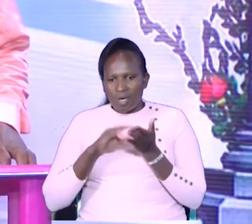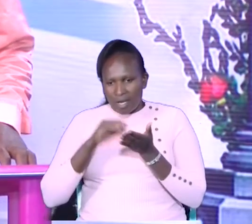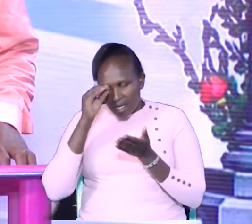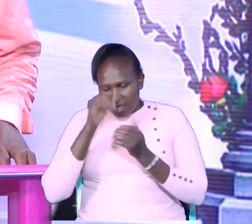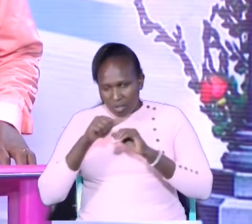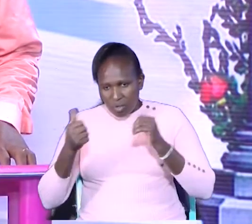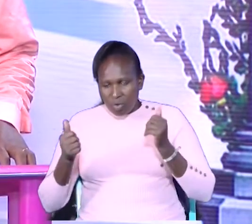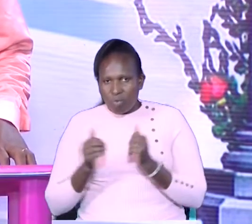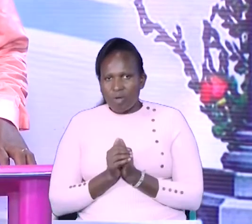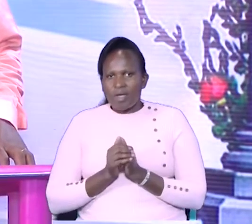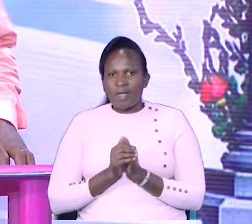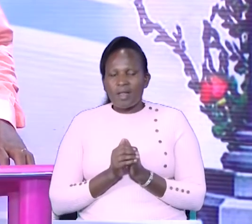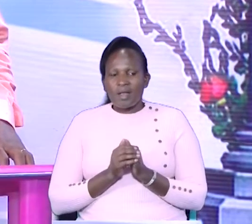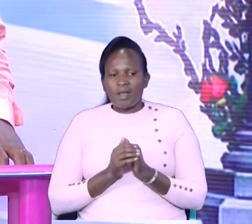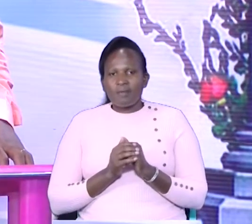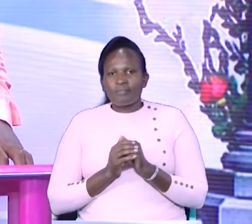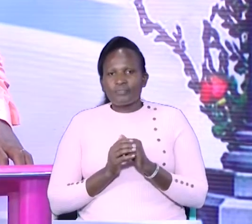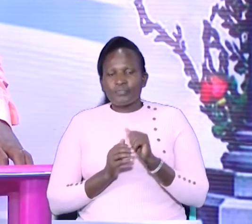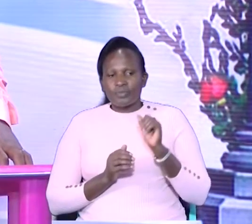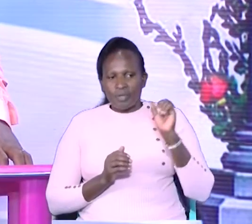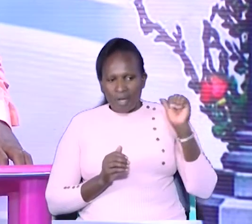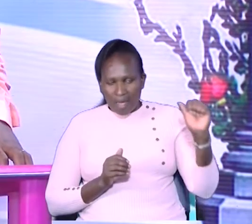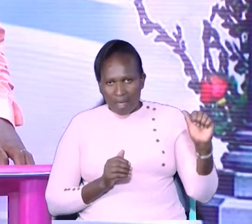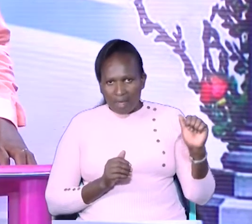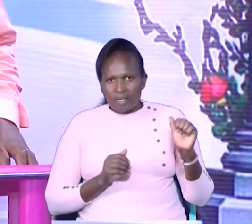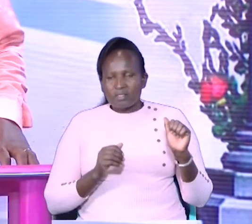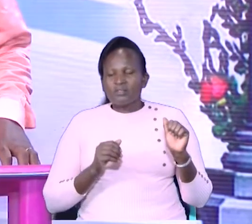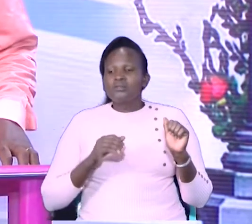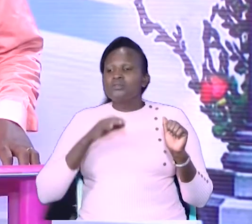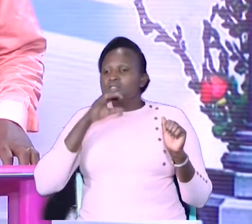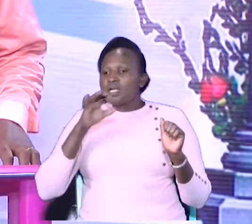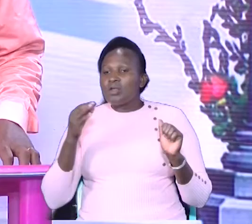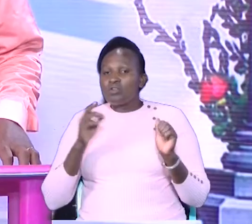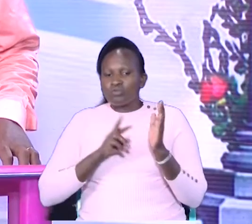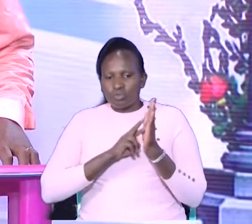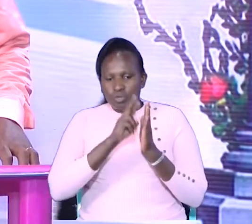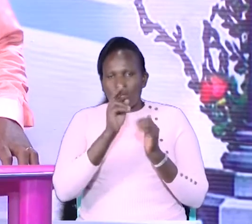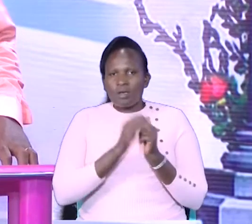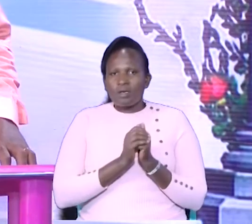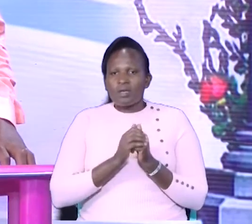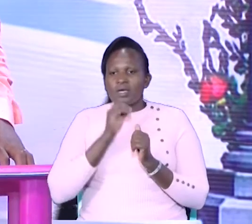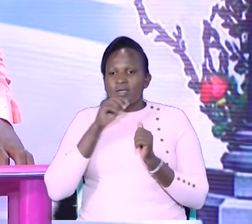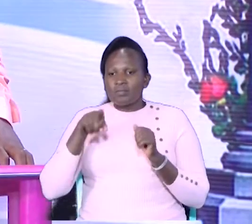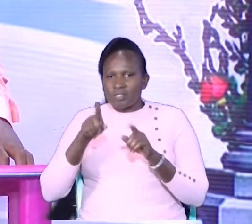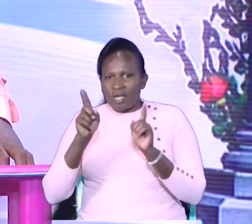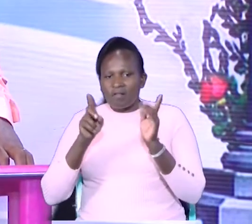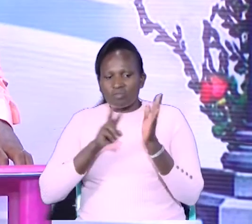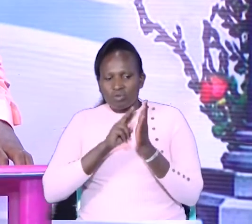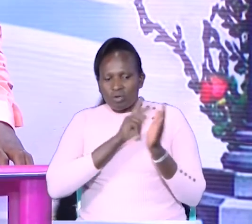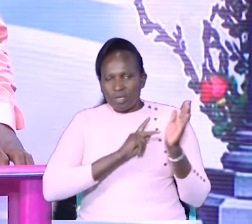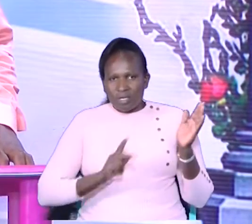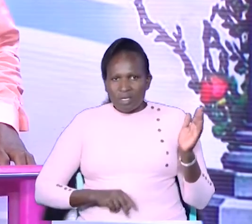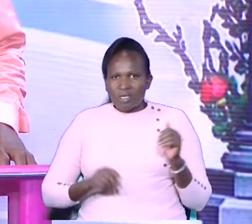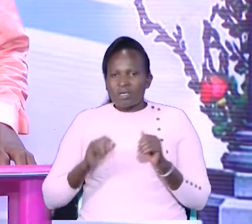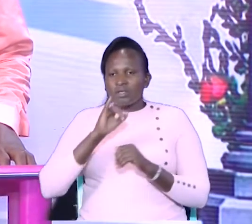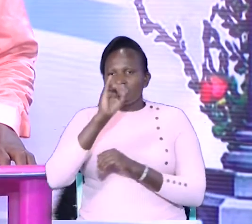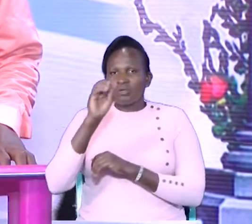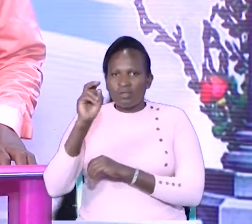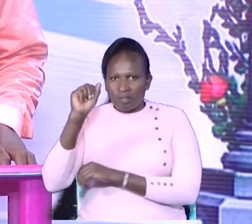vizuri, A, there is Saul's sons, there is Saul himself, there is